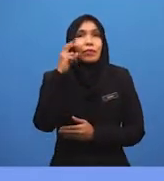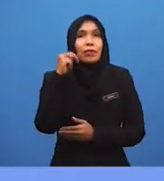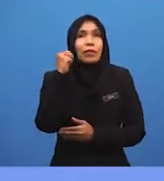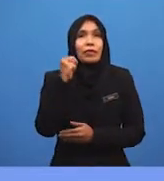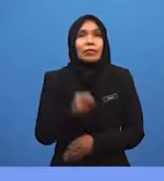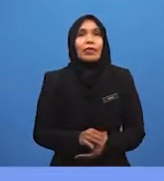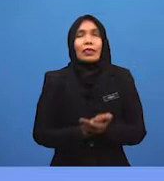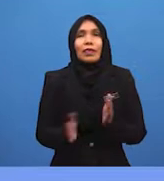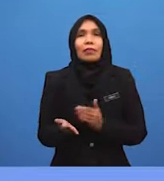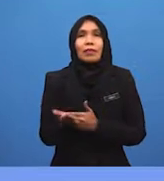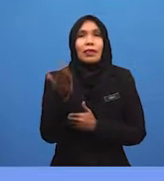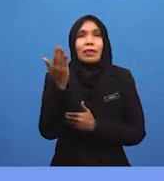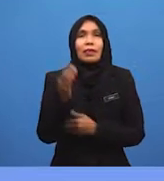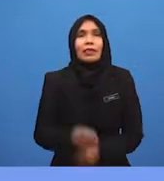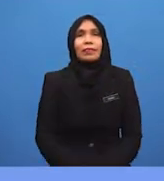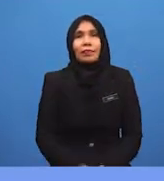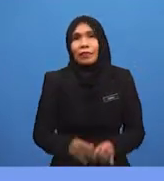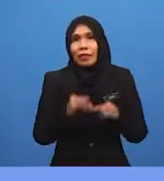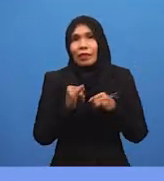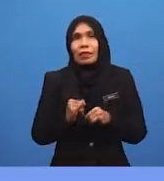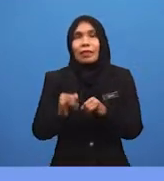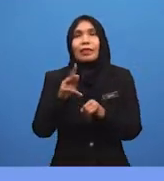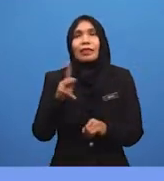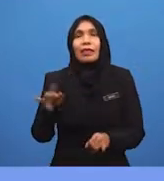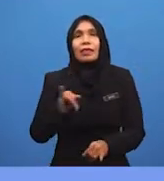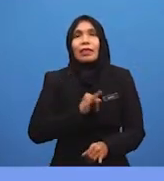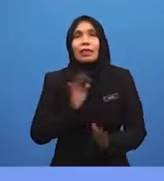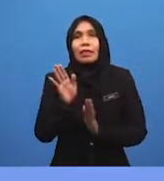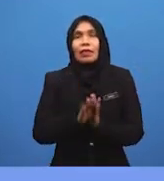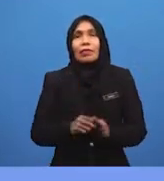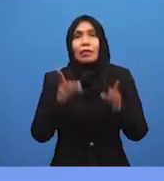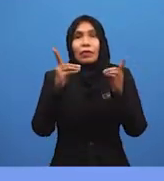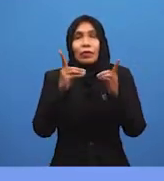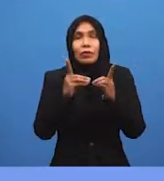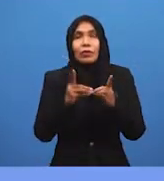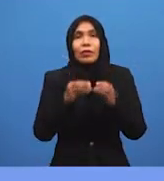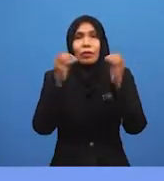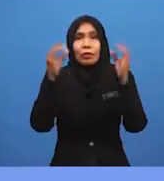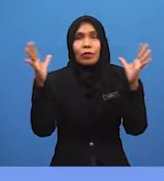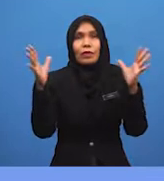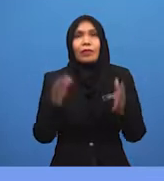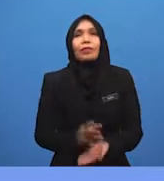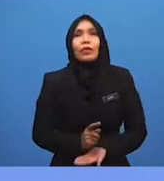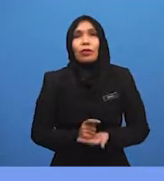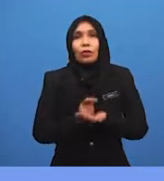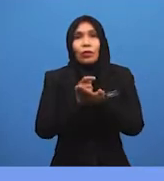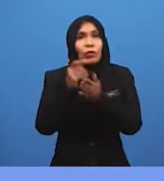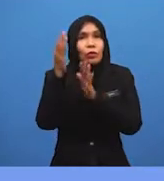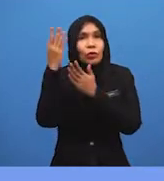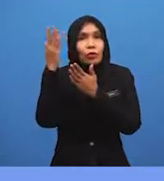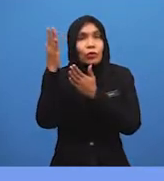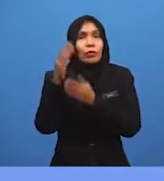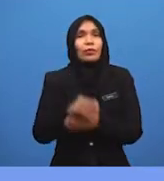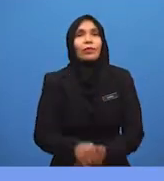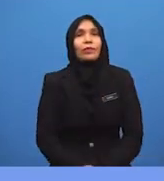pagi. Izinkan saya berjumpa guru besar. Tolong tunggu sebentar, ya.